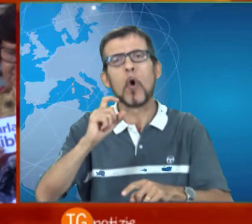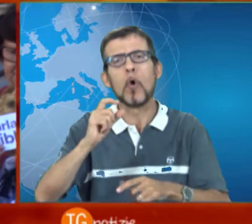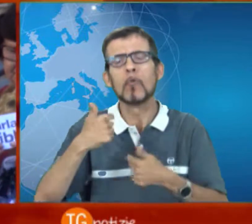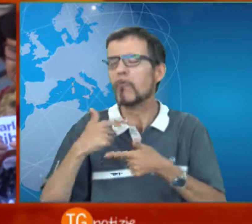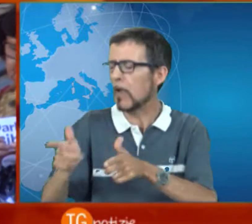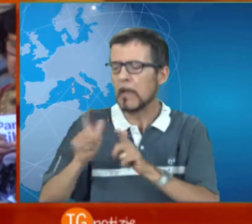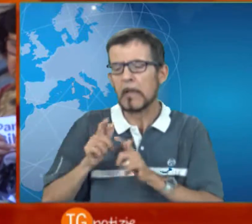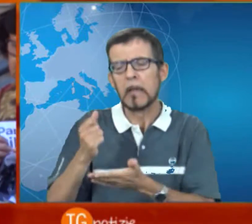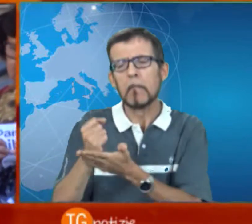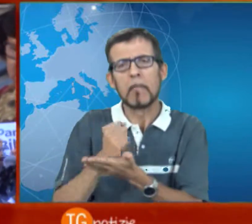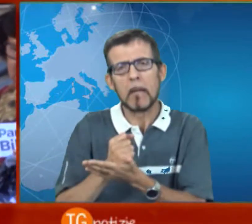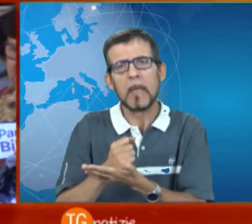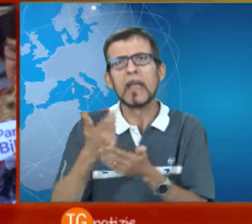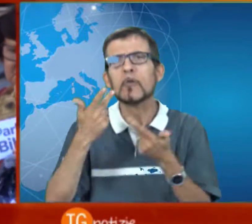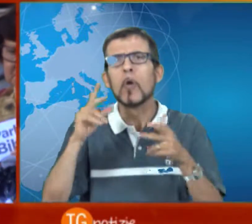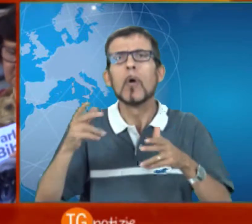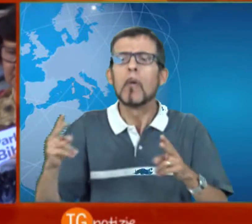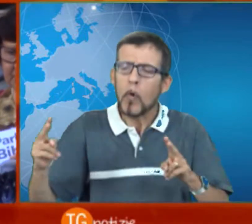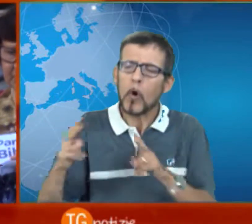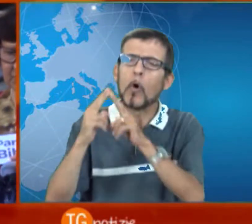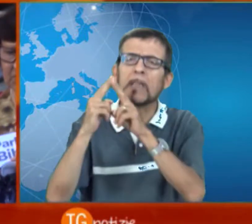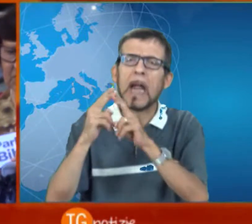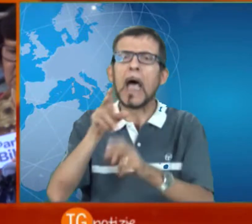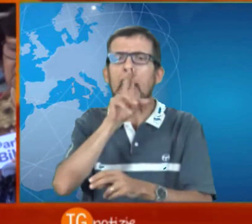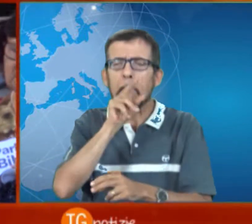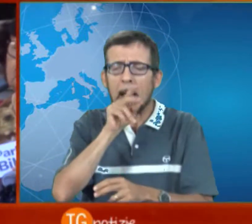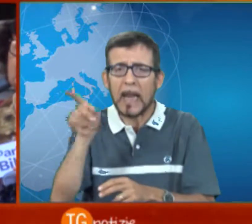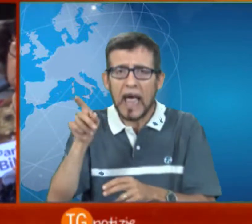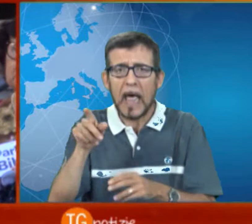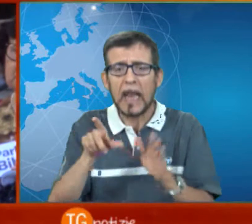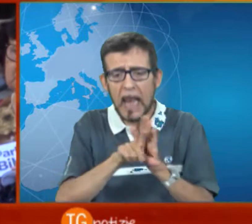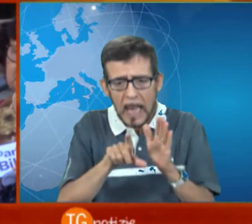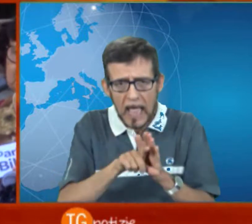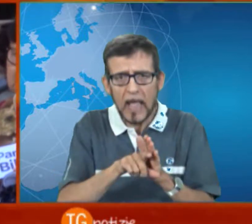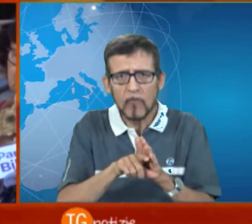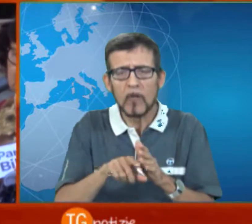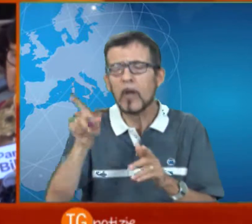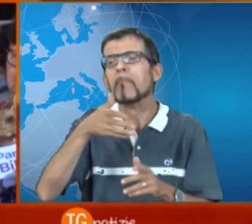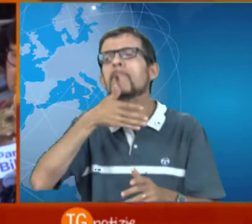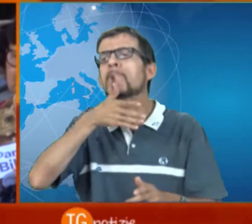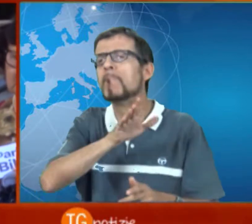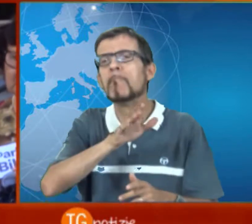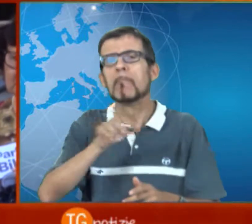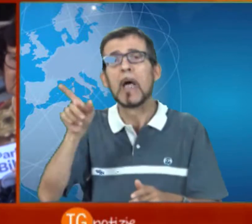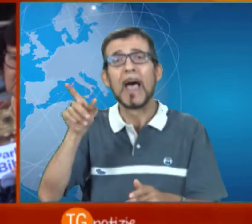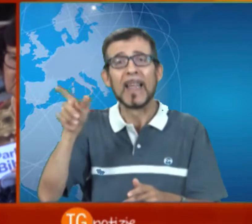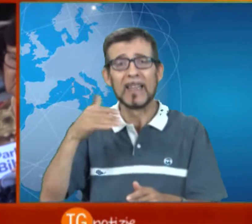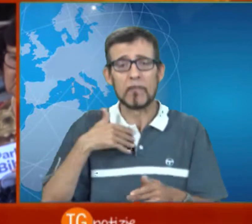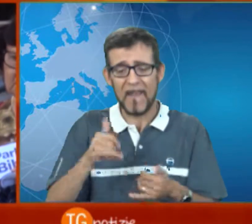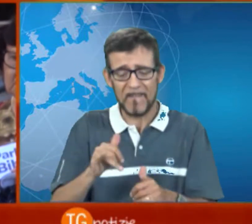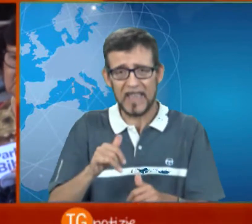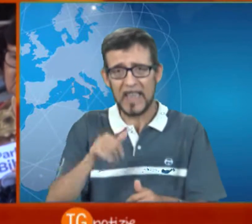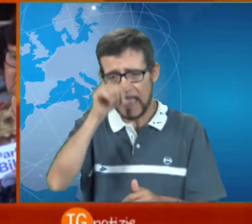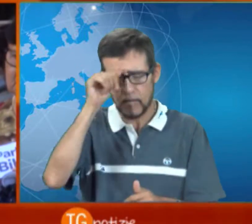poterla incontrare e di poterci parlare secondo quanto era stato stabilito dall'omologa. Adesso Isabella ha compiuto 26 anni,